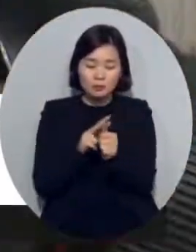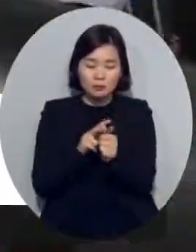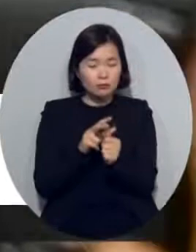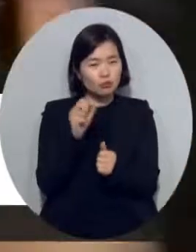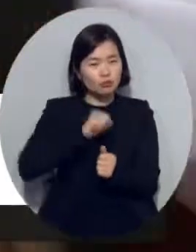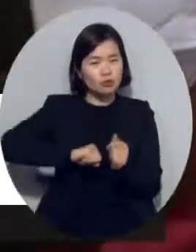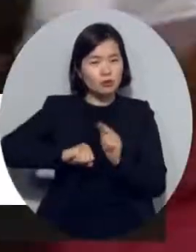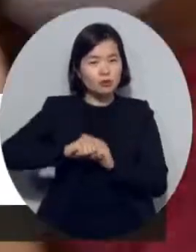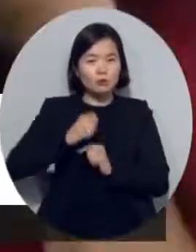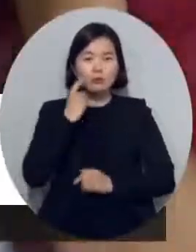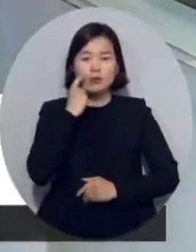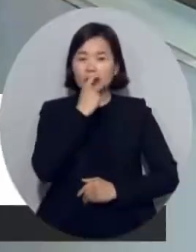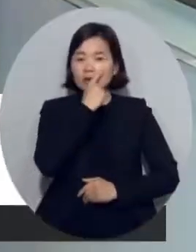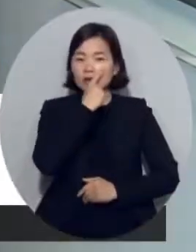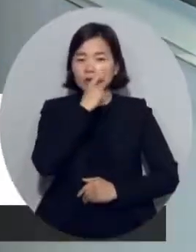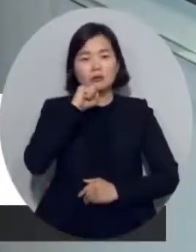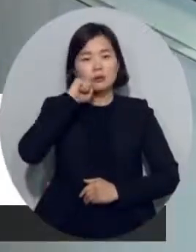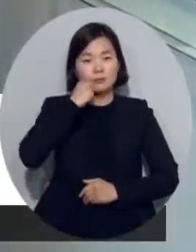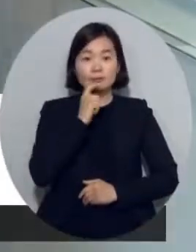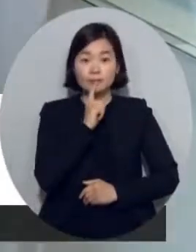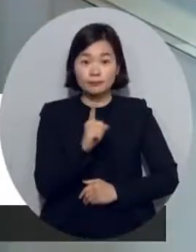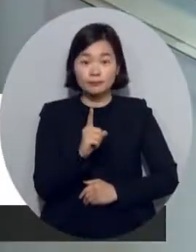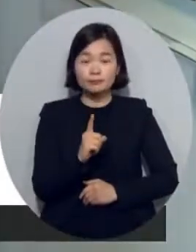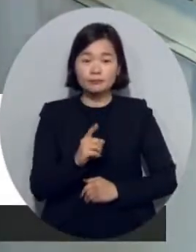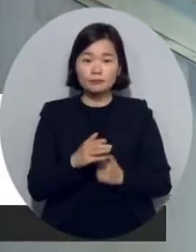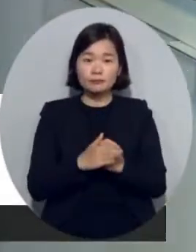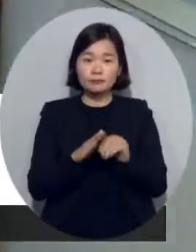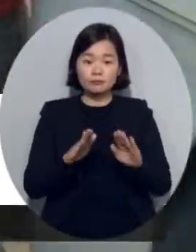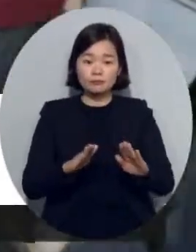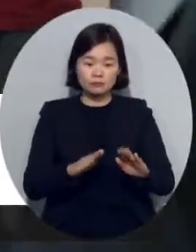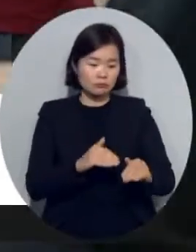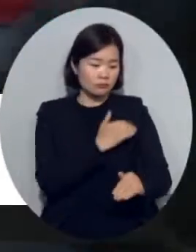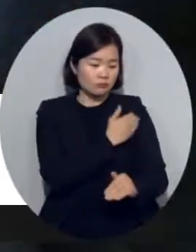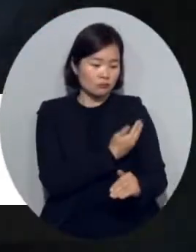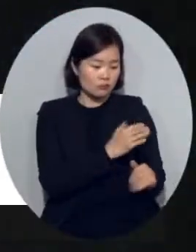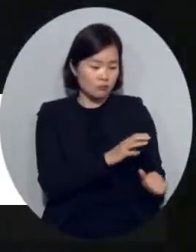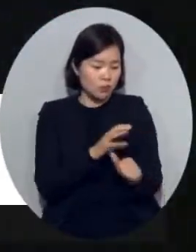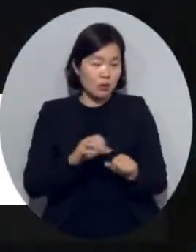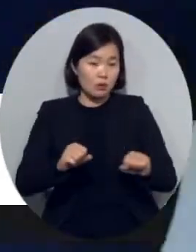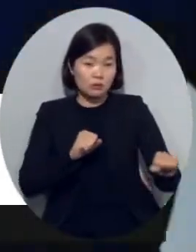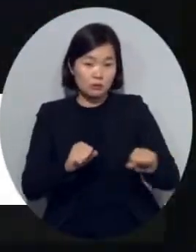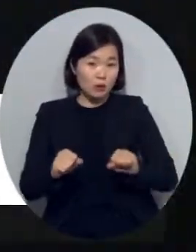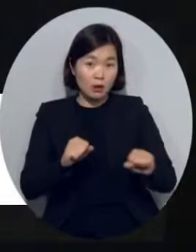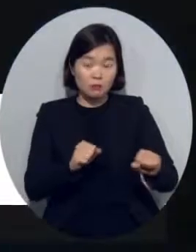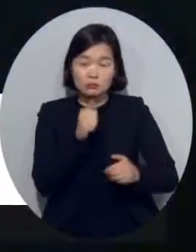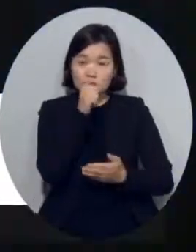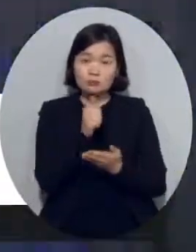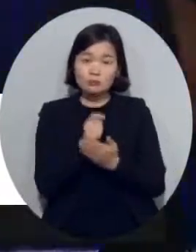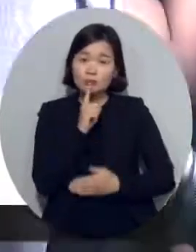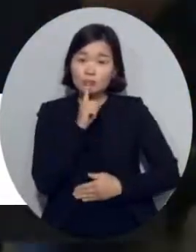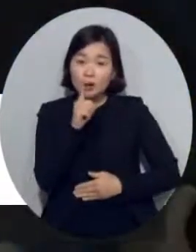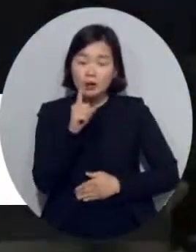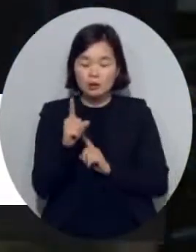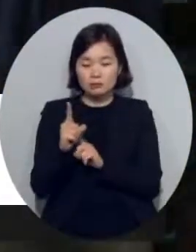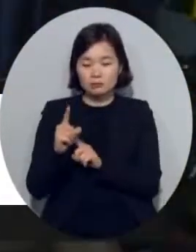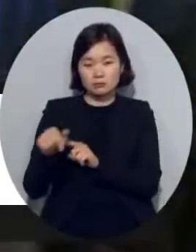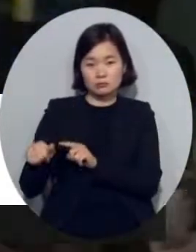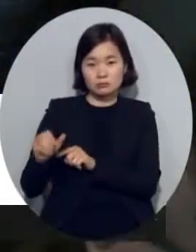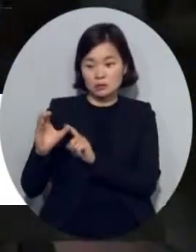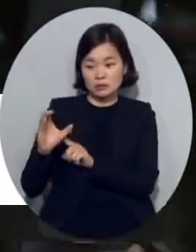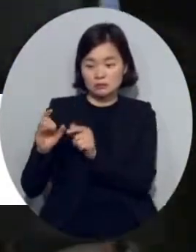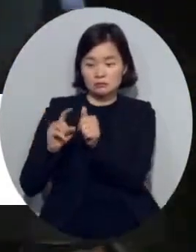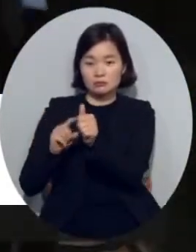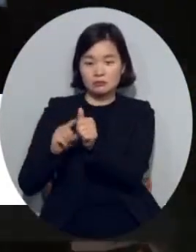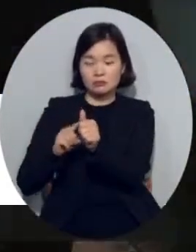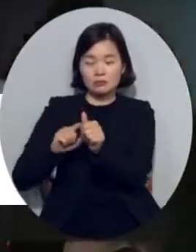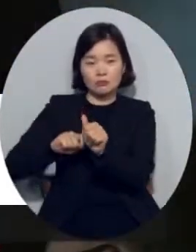위반했다고 볼 수 없다 고 판시했다 씁니다 또 직권남용 권리행사 방해 혐의로 기소된 c 경쟁에 대해서는 벌금